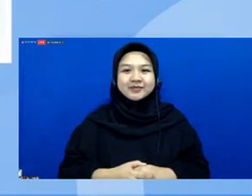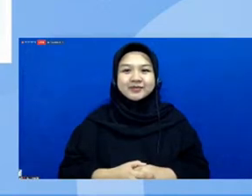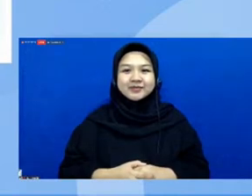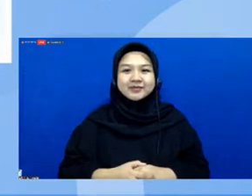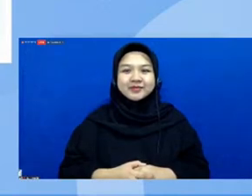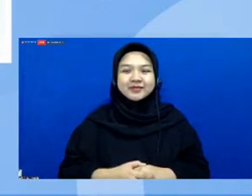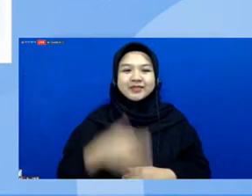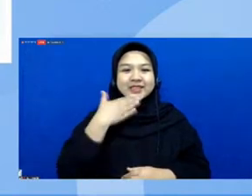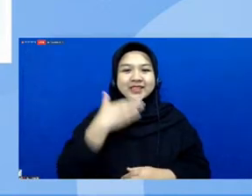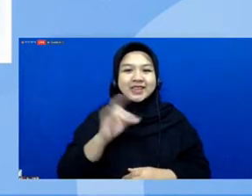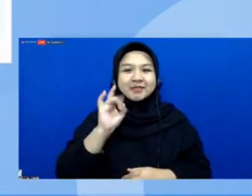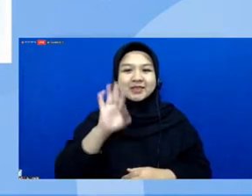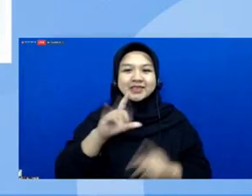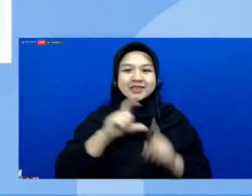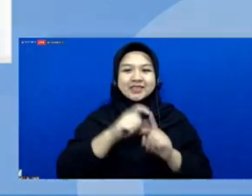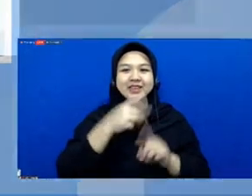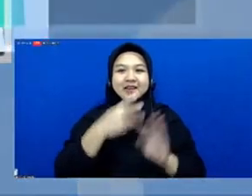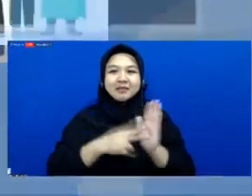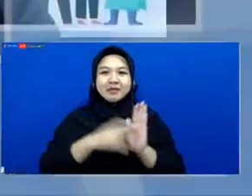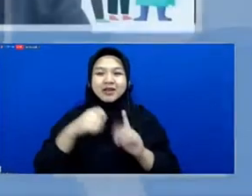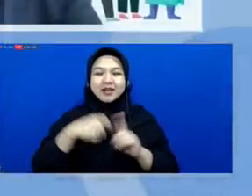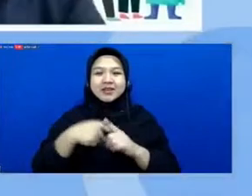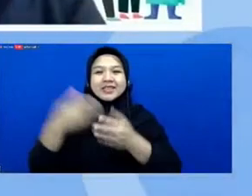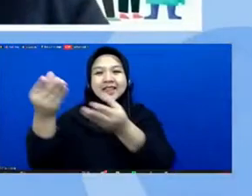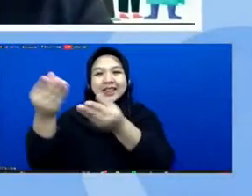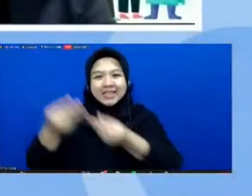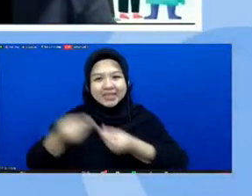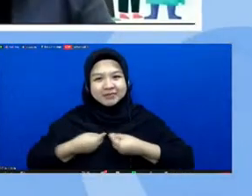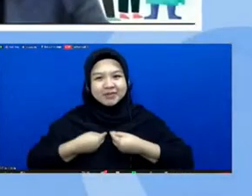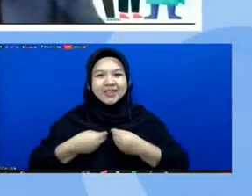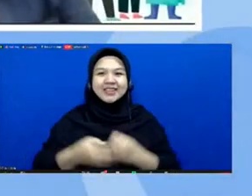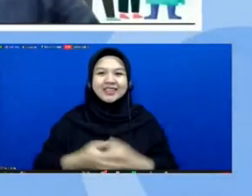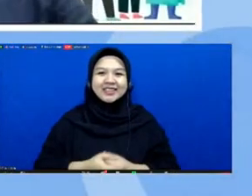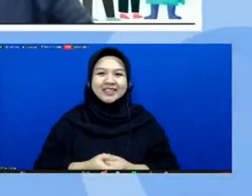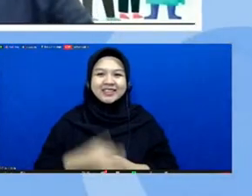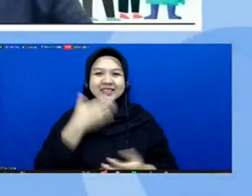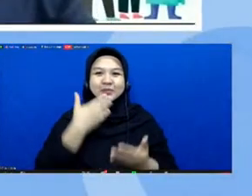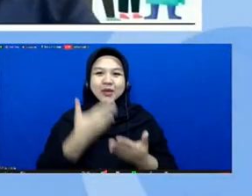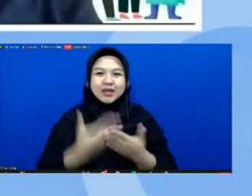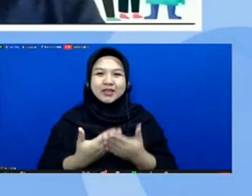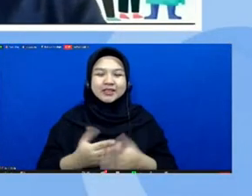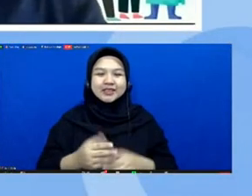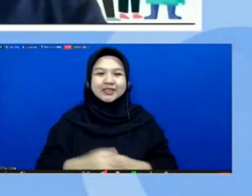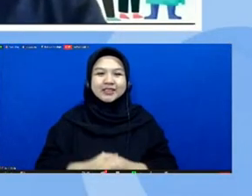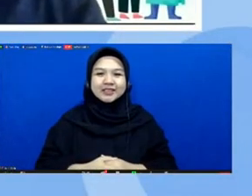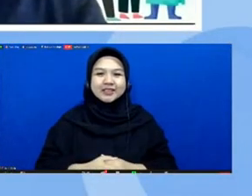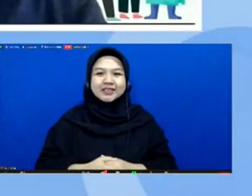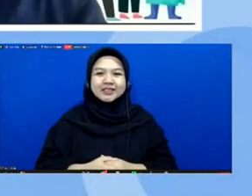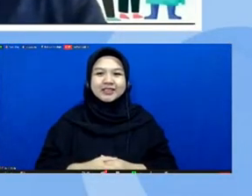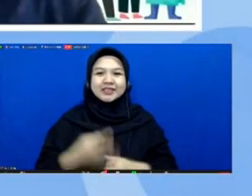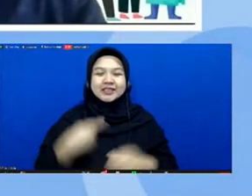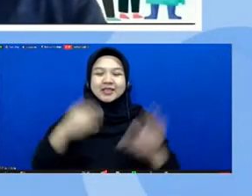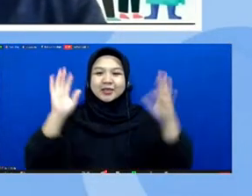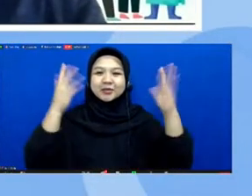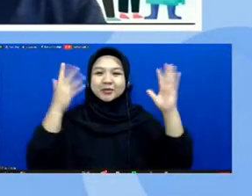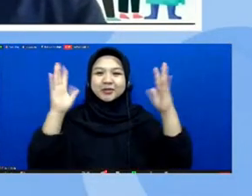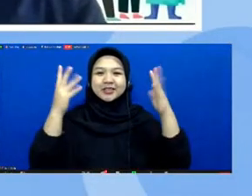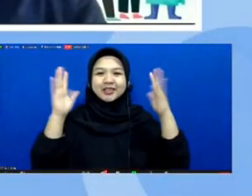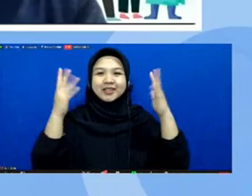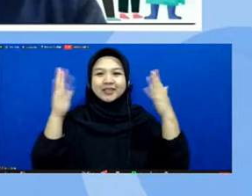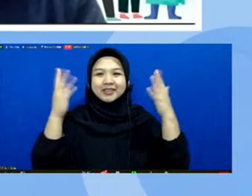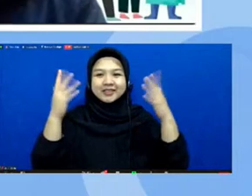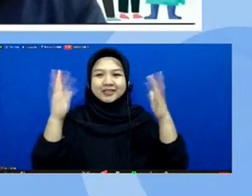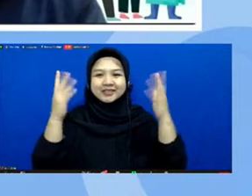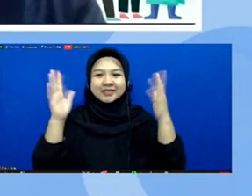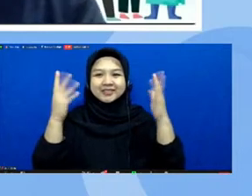Selamat siang, Mbak Deno. Saya terima tongkat estafetnya. Terima kasih. Dan biasa boleh kita berikan tepuk tangan di tempat masing-masing untuk Mbak Deno